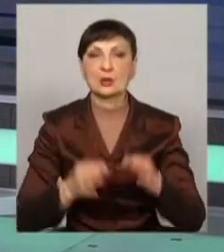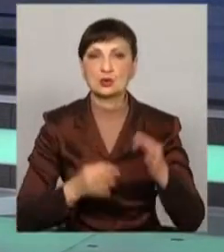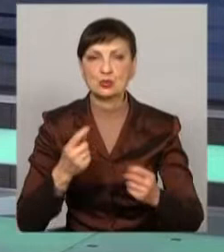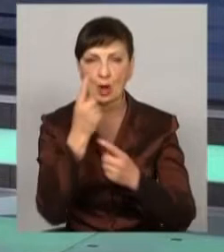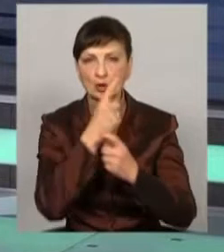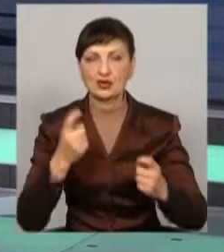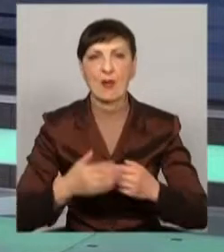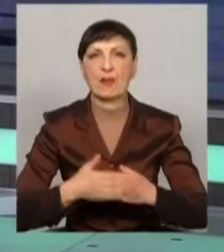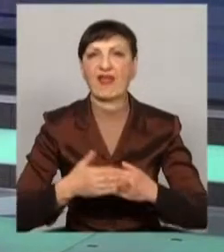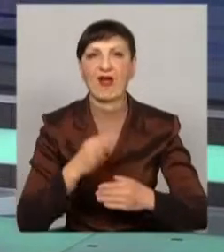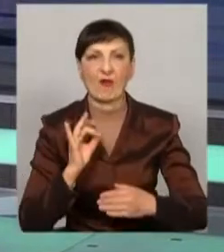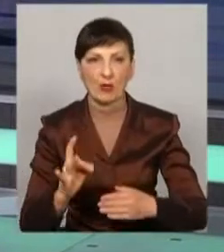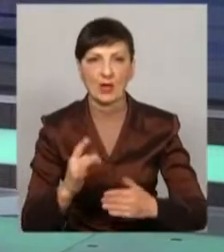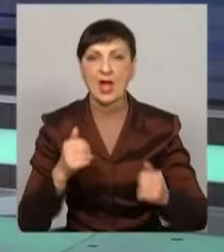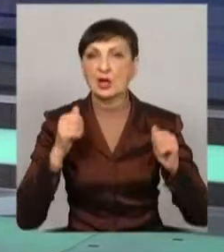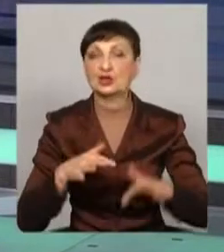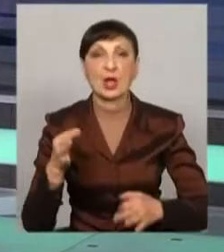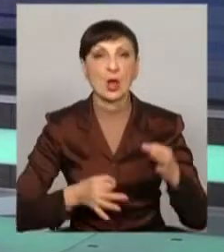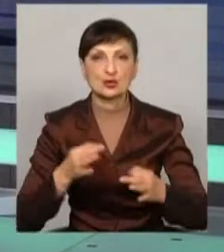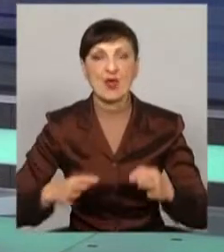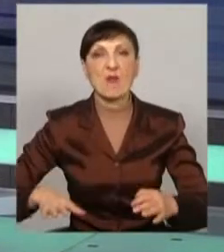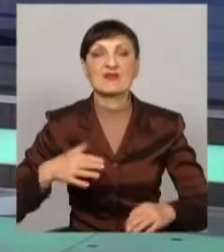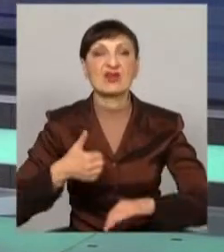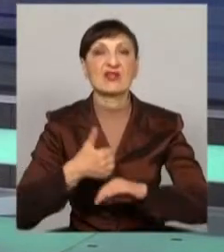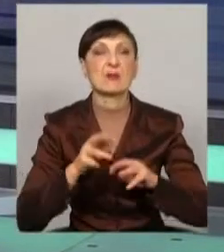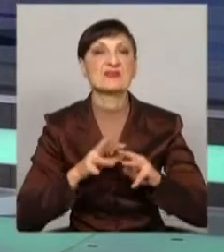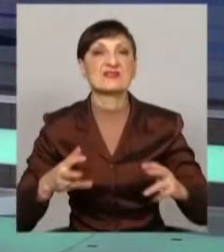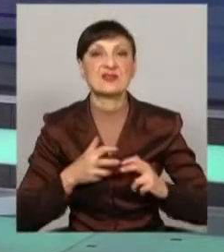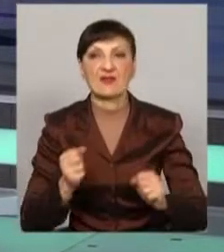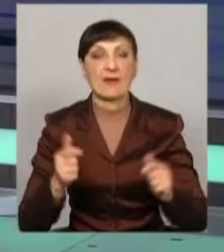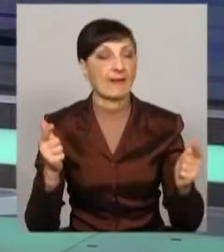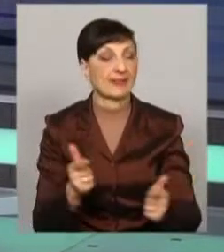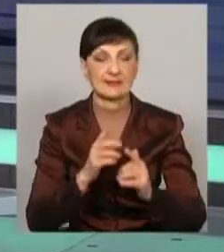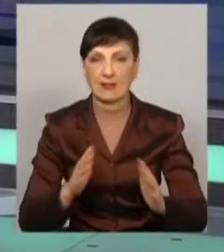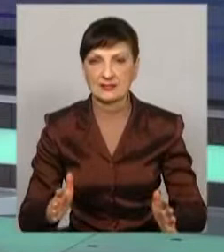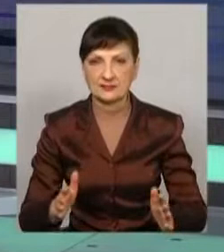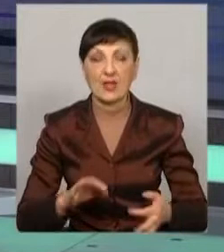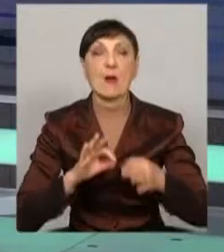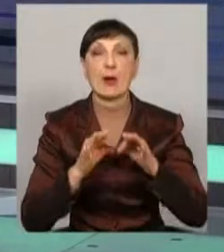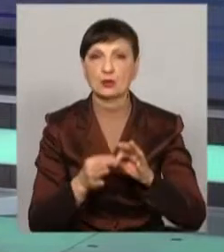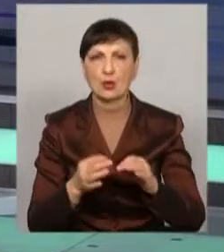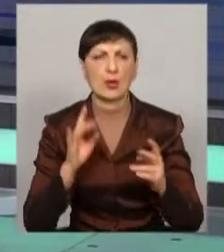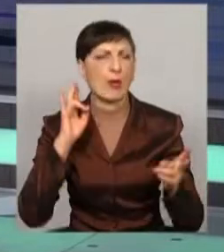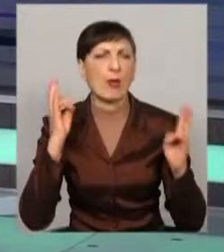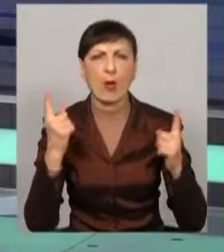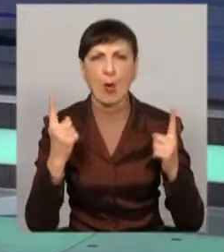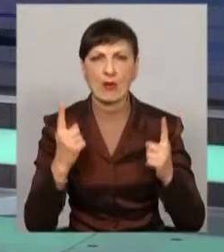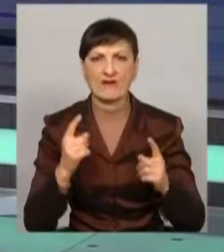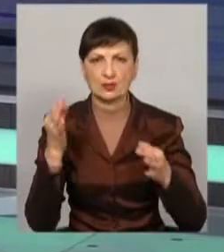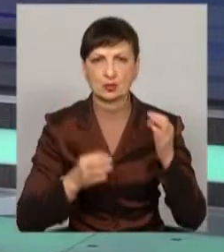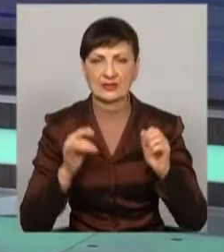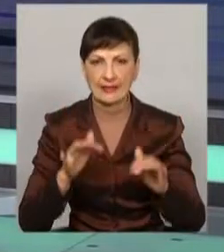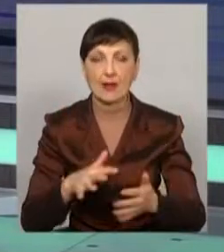соглашение приговора. При этом с решением суда бывший глава Минздрава не согласен. Подробности громкого судебного дела в